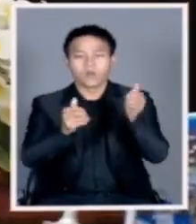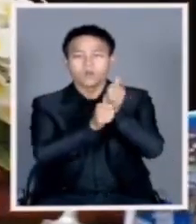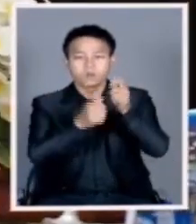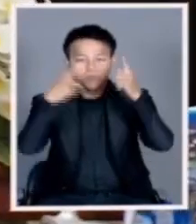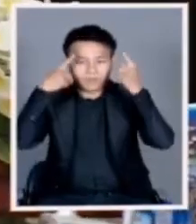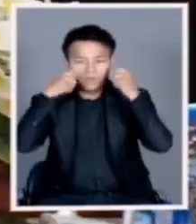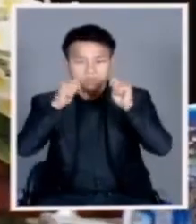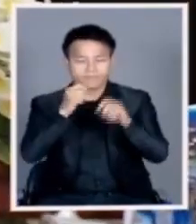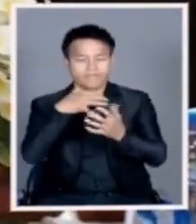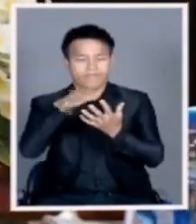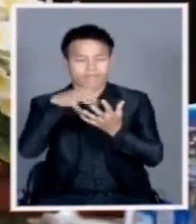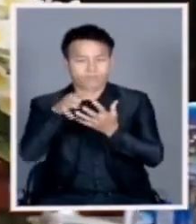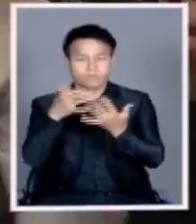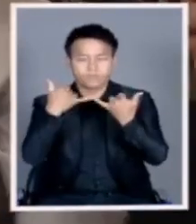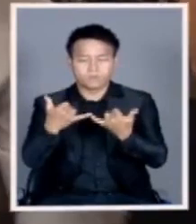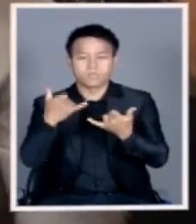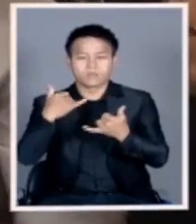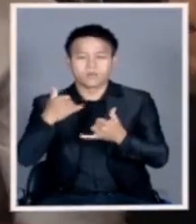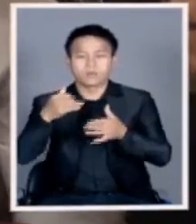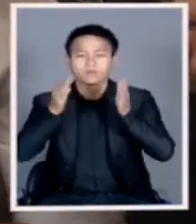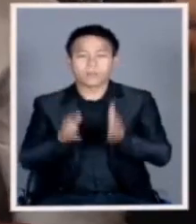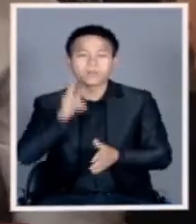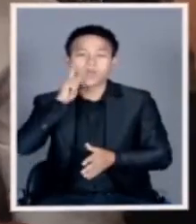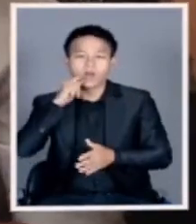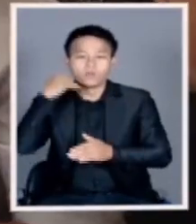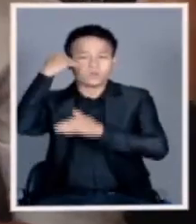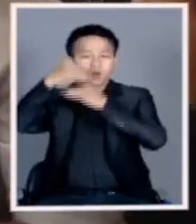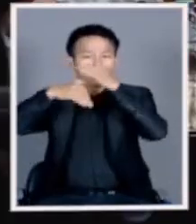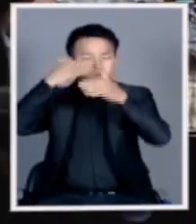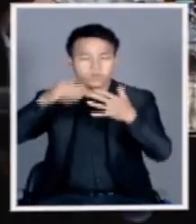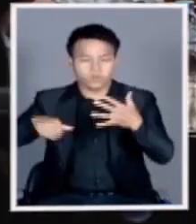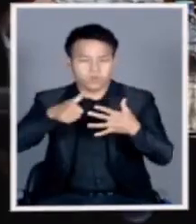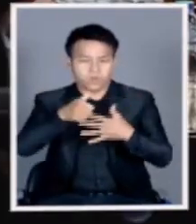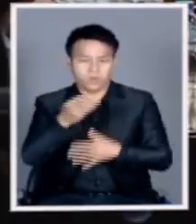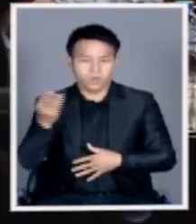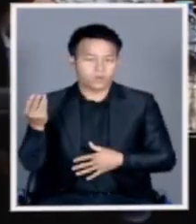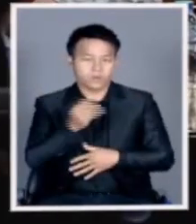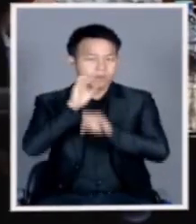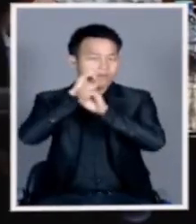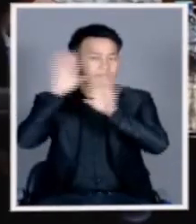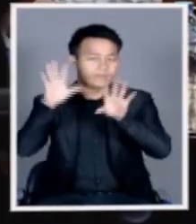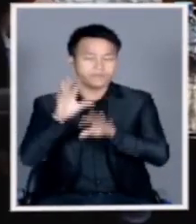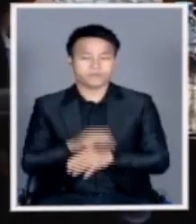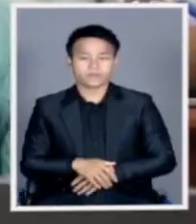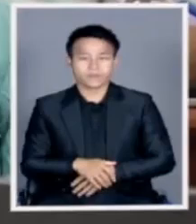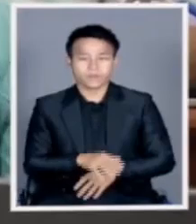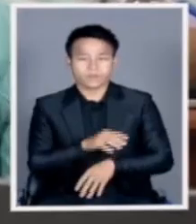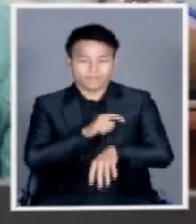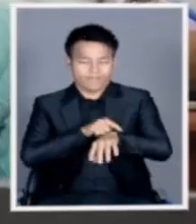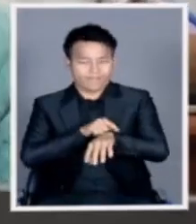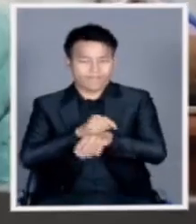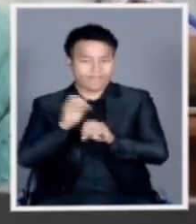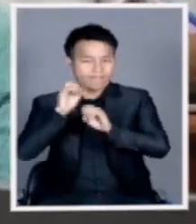สื่อมวลชนลาวว่าพัฒนาสื่อมวลชนลาวให้ก้าวสู่คุณภาพทันสมัยว่องไวชัดเจนทันเหตุการณ์ทันเวลา